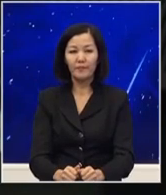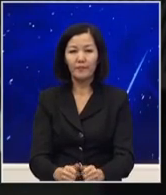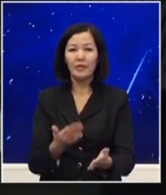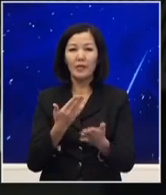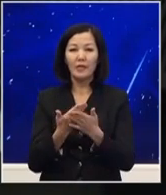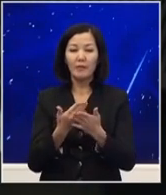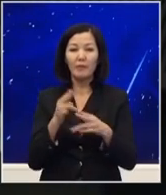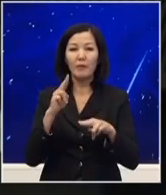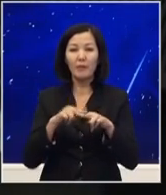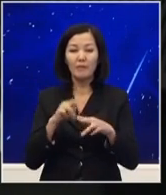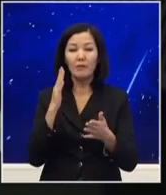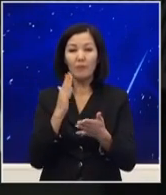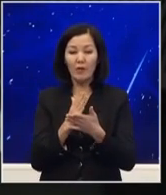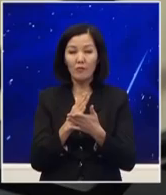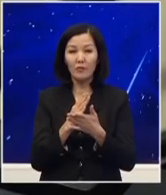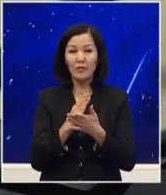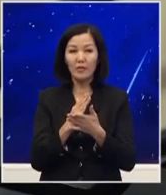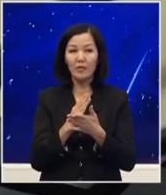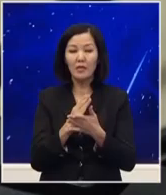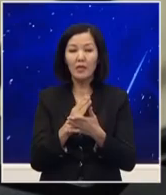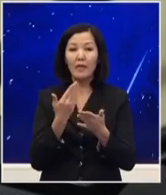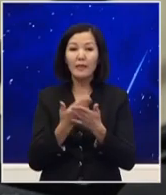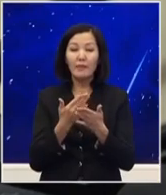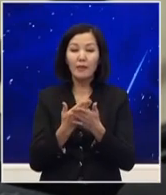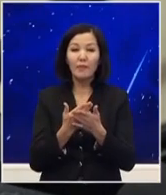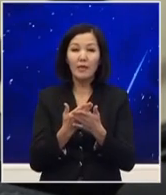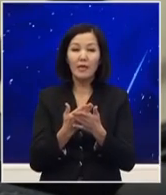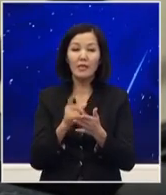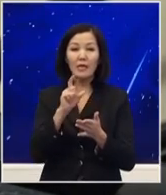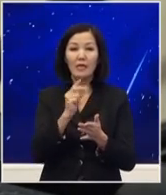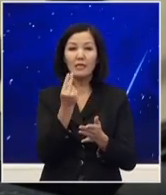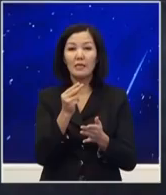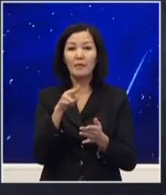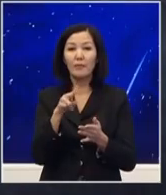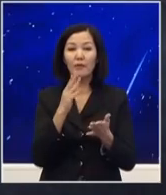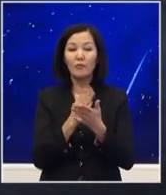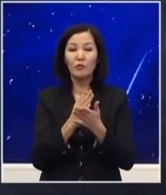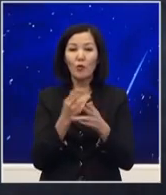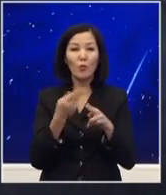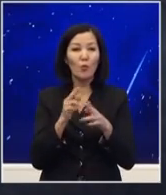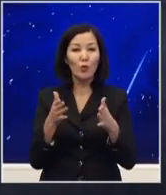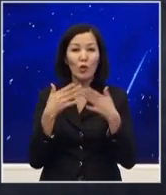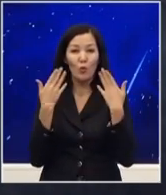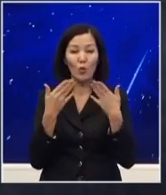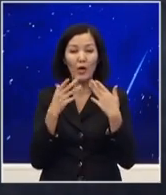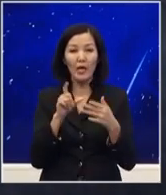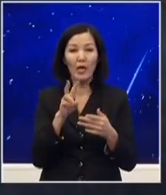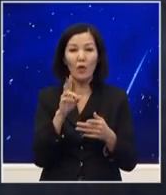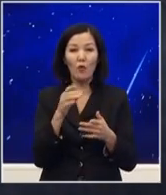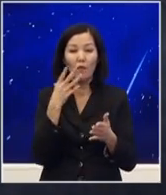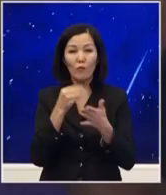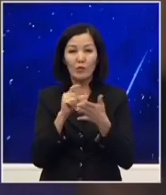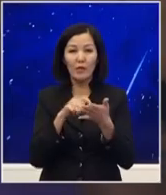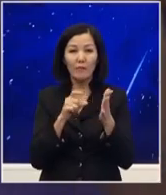есть паспорт, вы этим сможете пойти. Егер сізде электронды цифрлық қолтаңба болса, онда тіптен оңай. Егов сайтындағы жеке кабинетіңізге